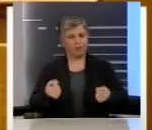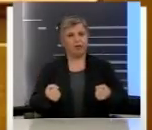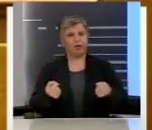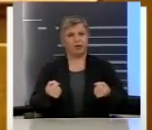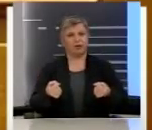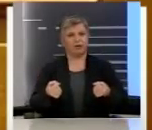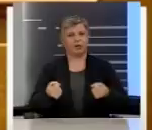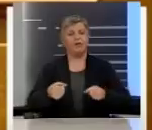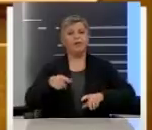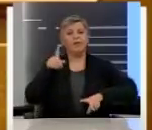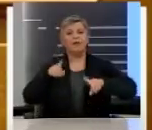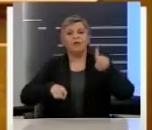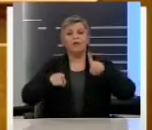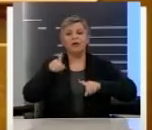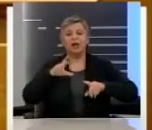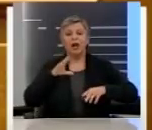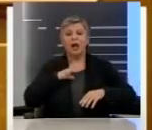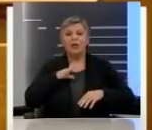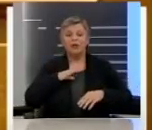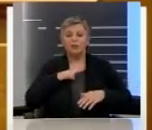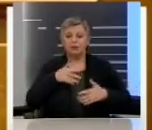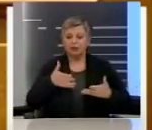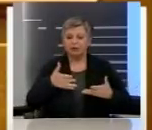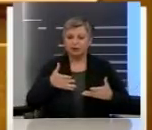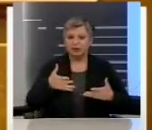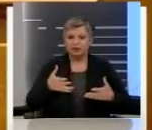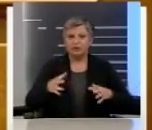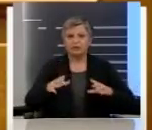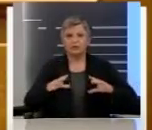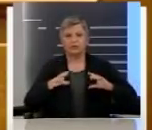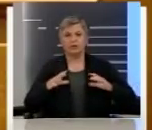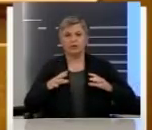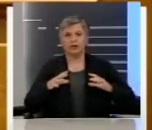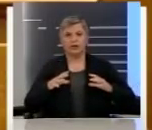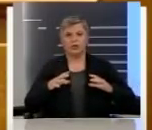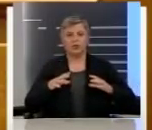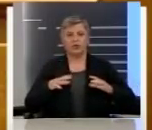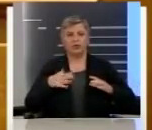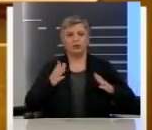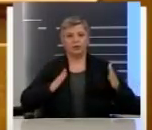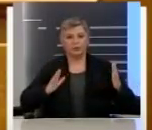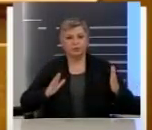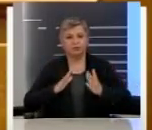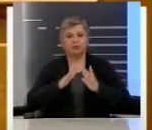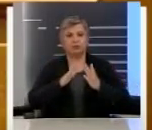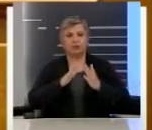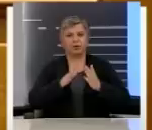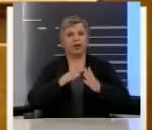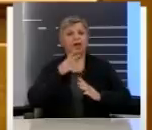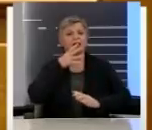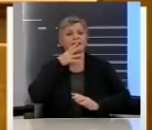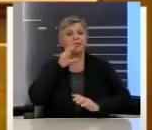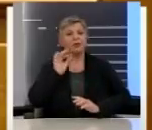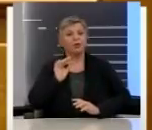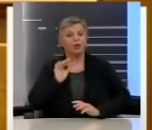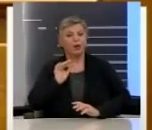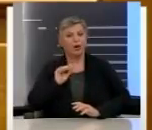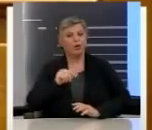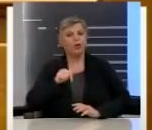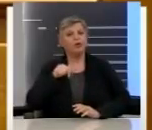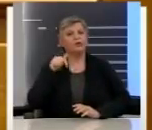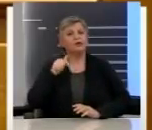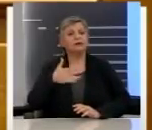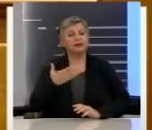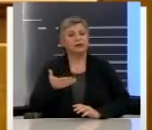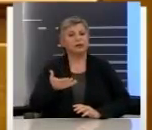της συλλογικής προόδου, κατέφευγαν πάντα στην υπεράσπιση μιας συγκεκριμένης τάξης πραγμάτων με την